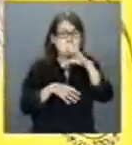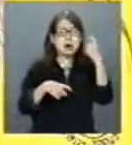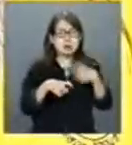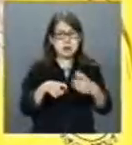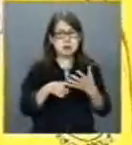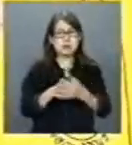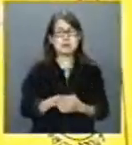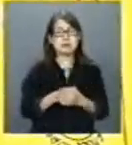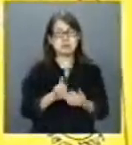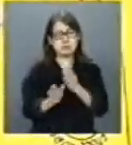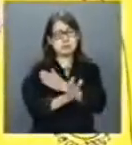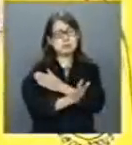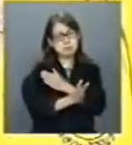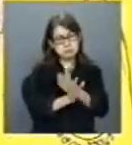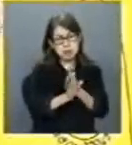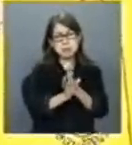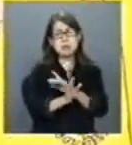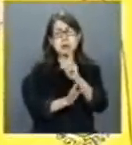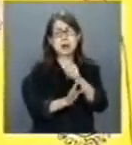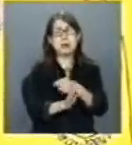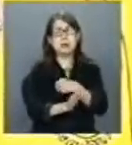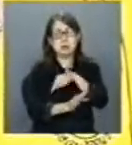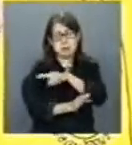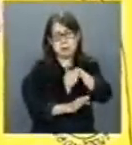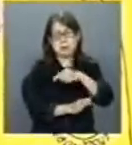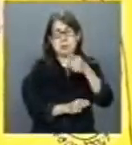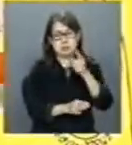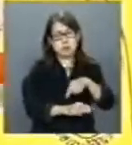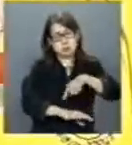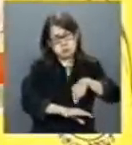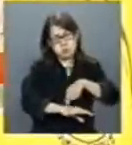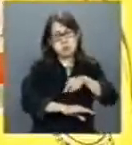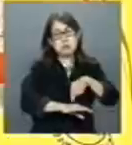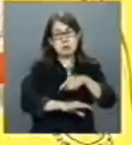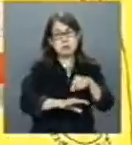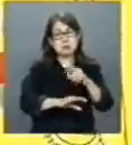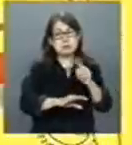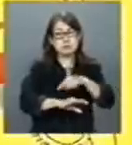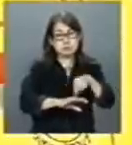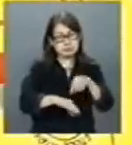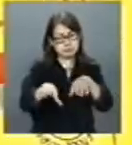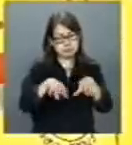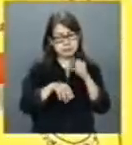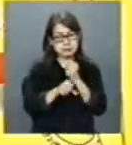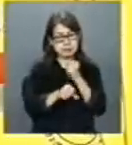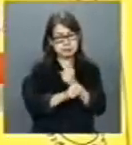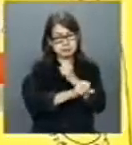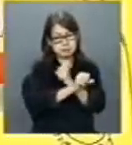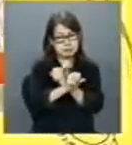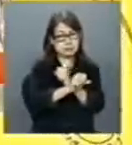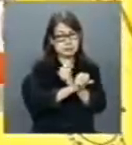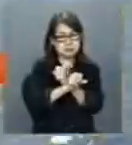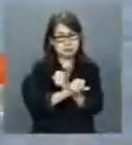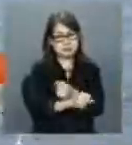วันนี้นั้นเนี่ยเราได้ใช้เวลาในการบริหารจัดการทรัพยากรประมงในอ่าวบางสะพานม